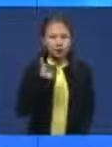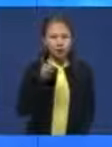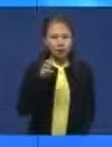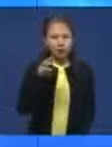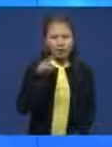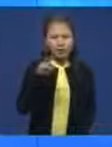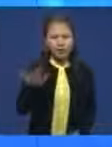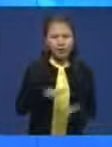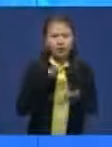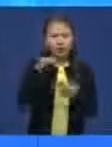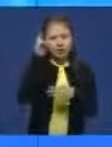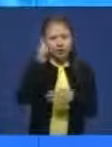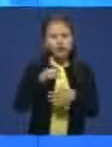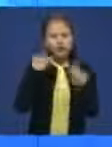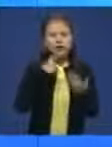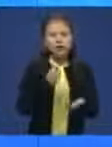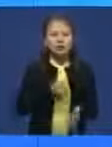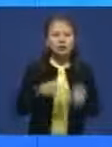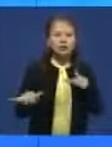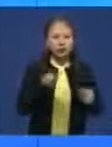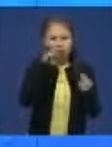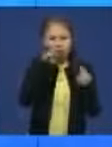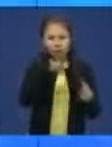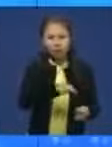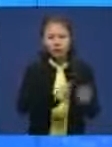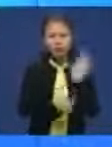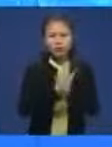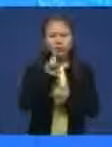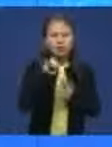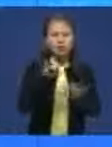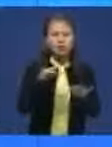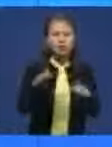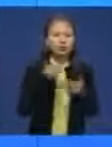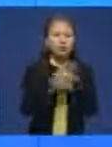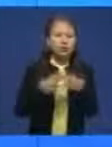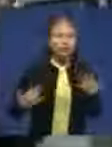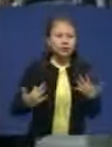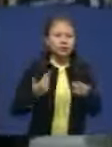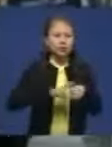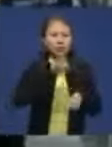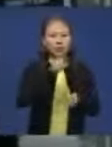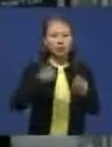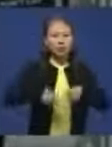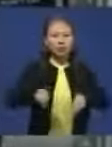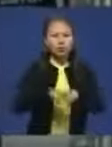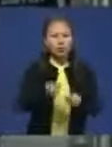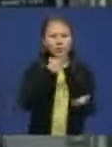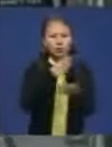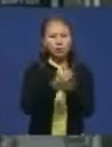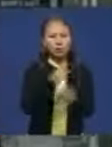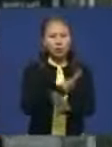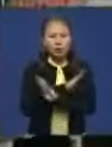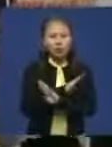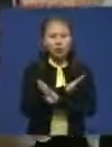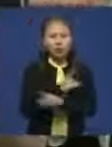Нью-Йорктың Манхэттен ауданында Израильдің әскери қимылдарына қарсы наразылық шарасы өтті. Ақштағы түрлі қауымдастық өкілдері ұйымдастырған шеруді өлілер